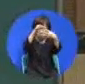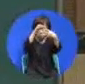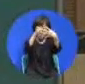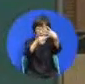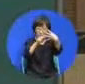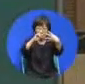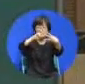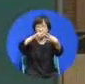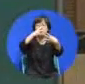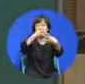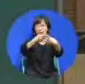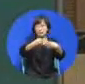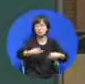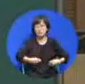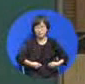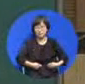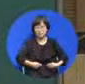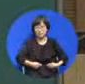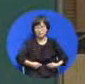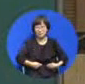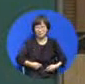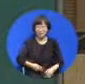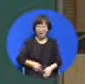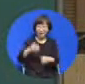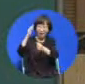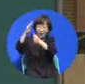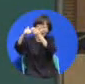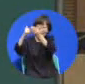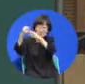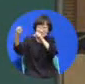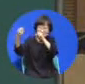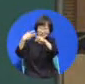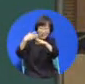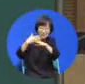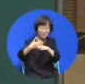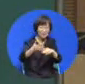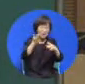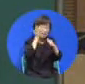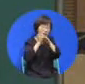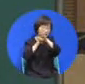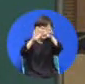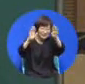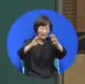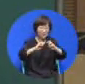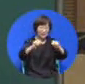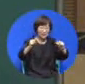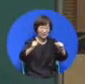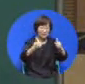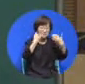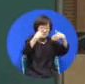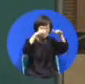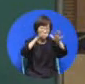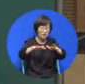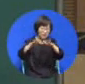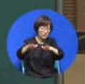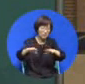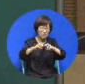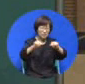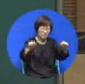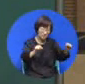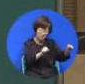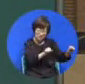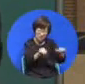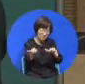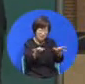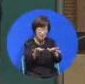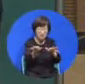하늘과 땅과 바다와 육지를 진동할 것이다. God says, I will shake the heavens and the earth, the sea and the dry land. This